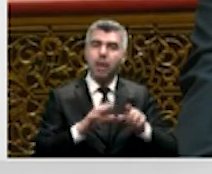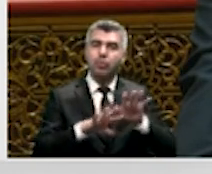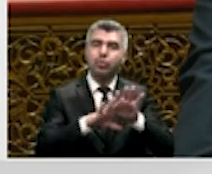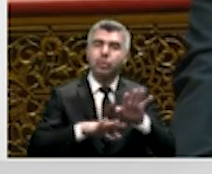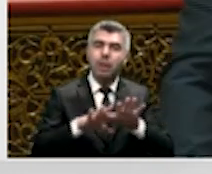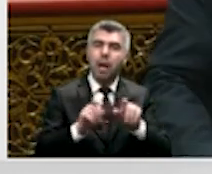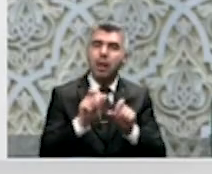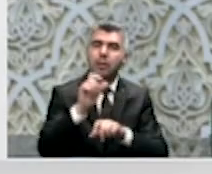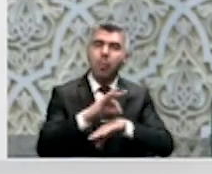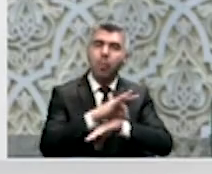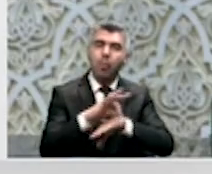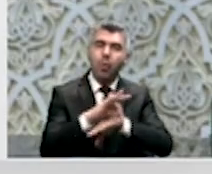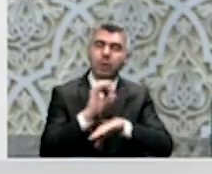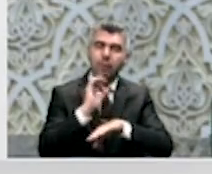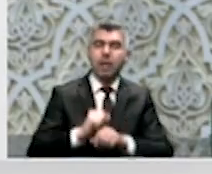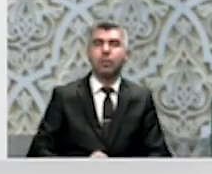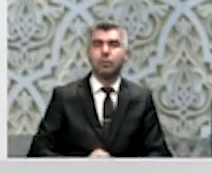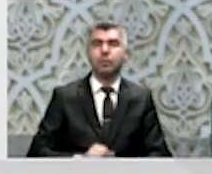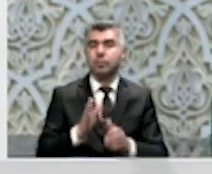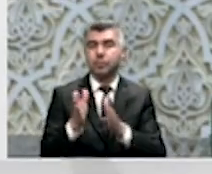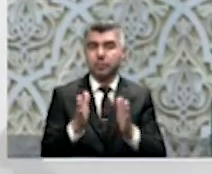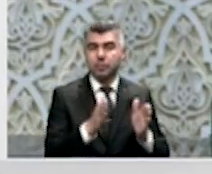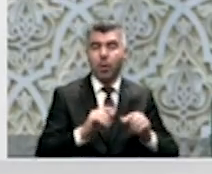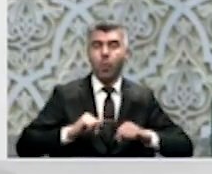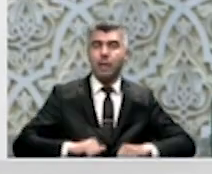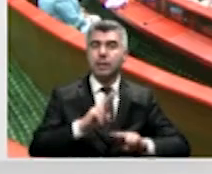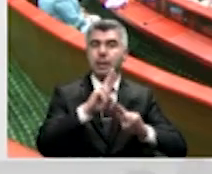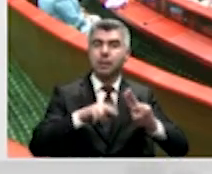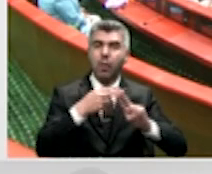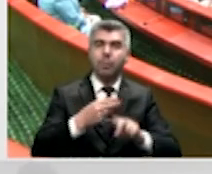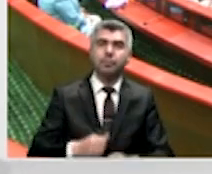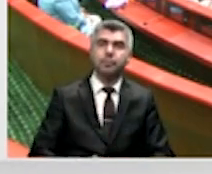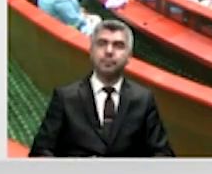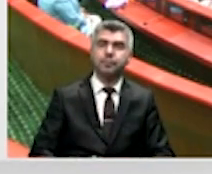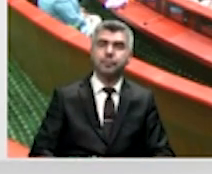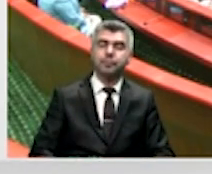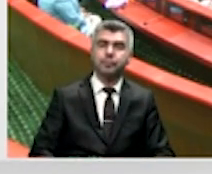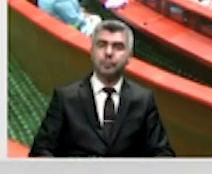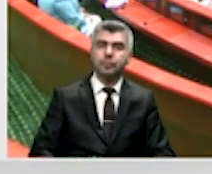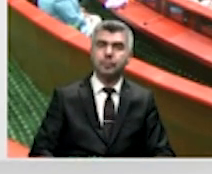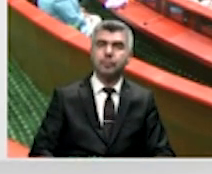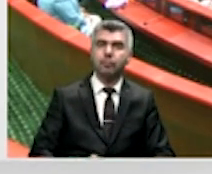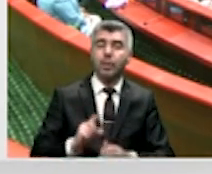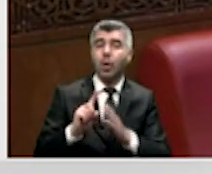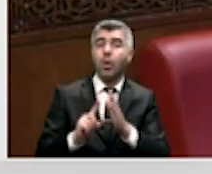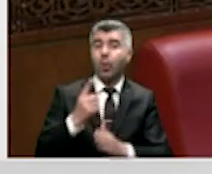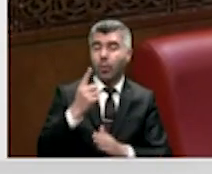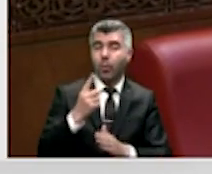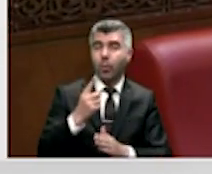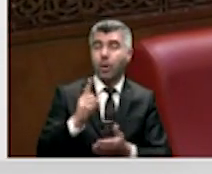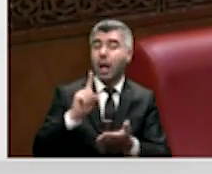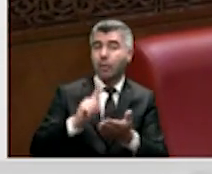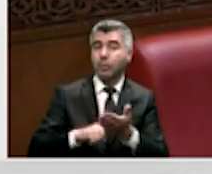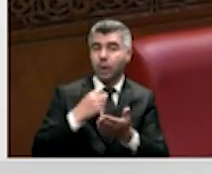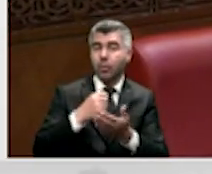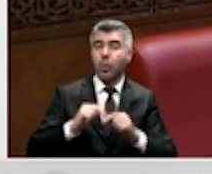لمواردها البشرية؟ سيد الوزير لكم الكلمة، تفضلوا. اولا لازم نشير بان في الحقيقه